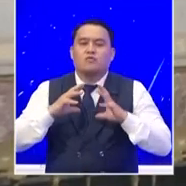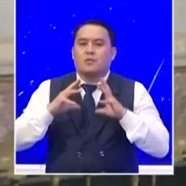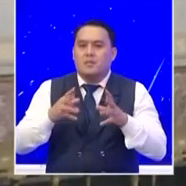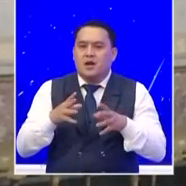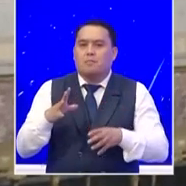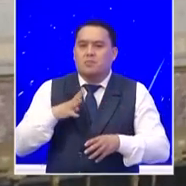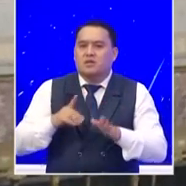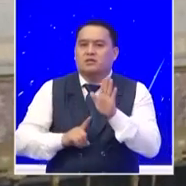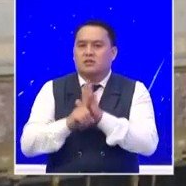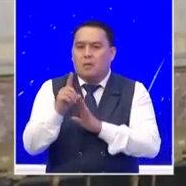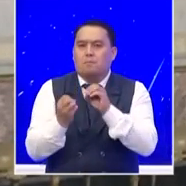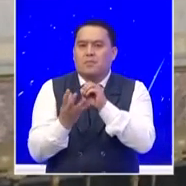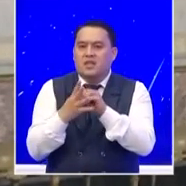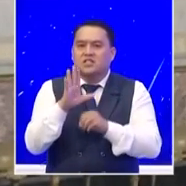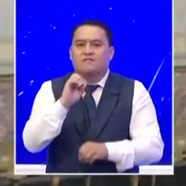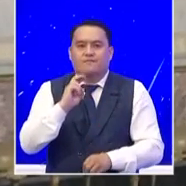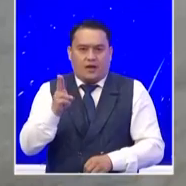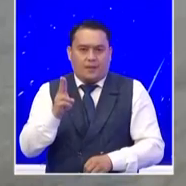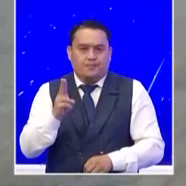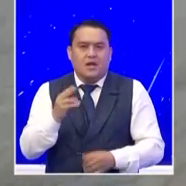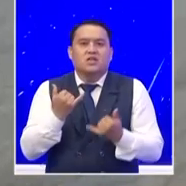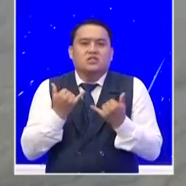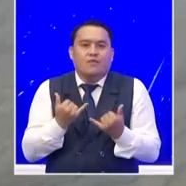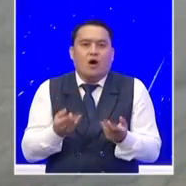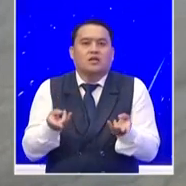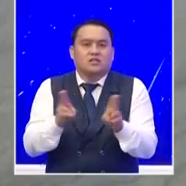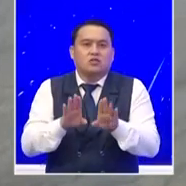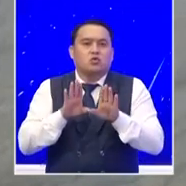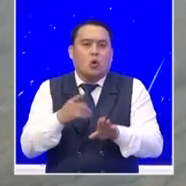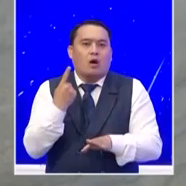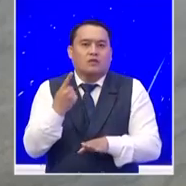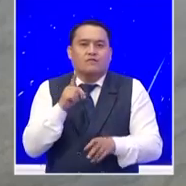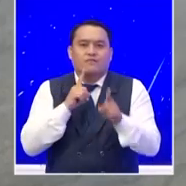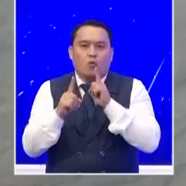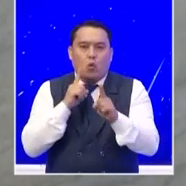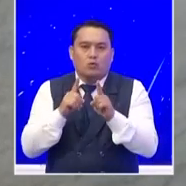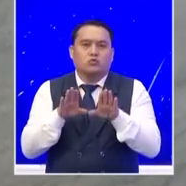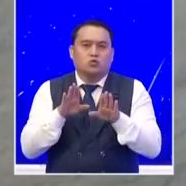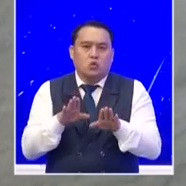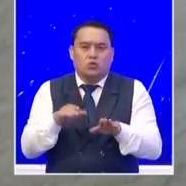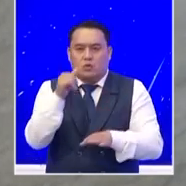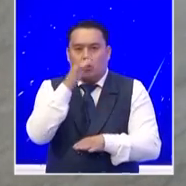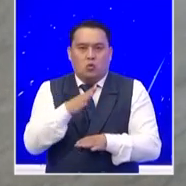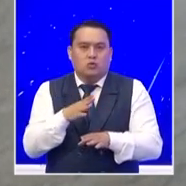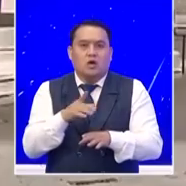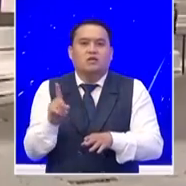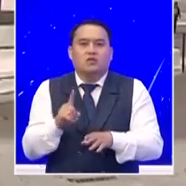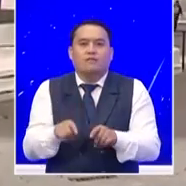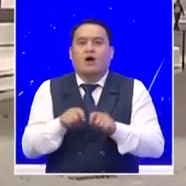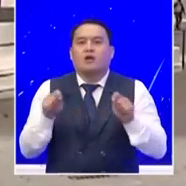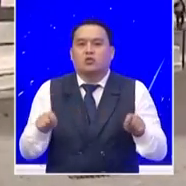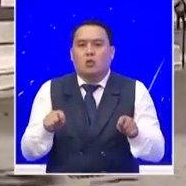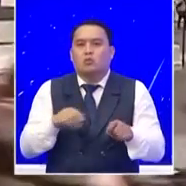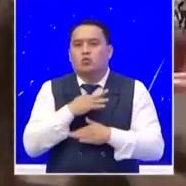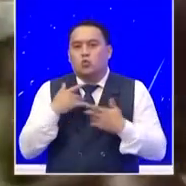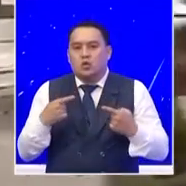которым положил папа Сикст IV в 15 веке. Остается закрытым римский форум, прогуляться по нему пока не удастся. Его открытие, как